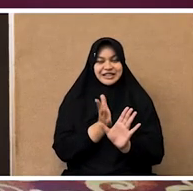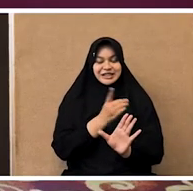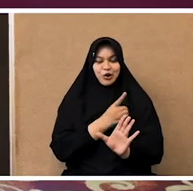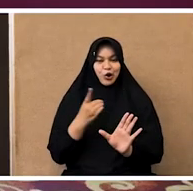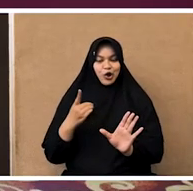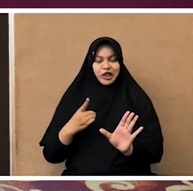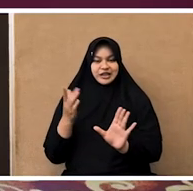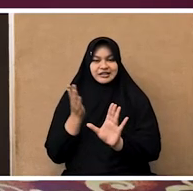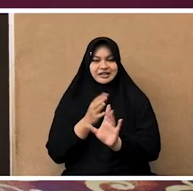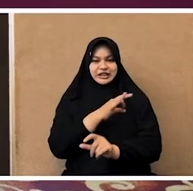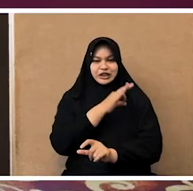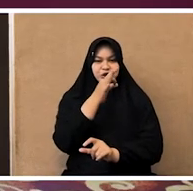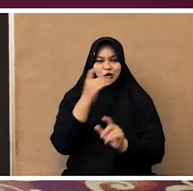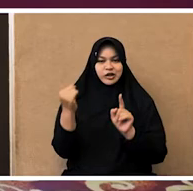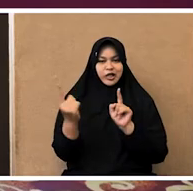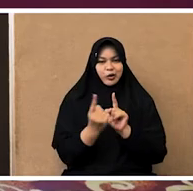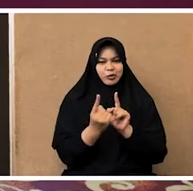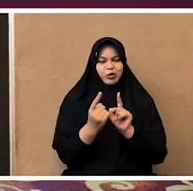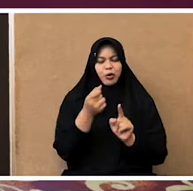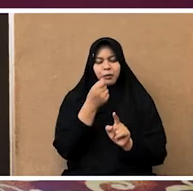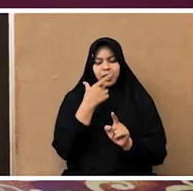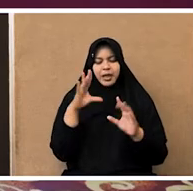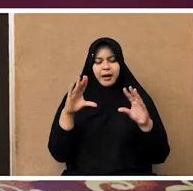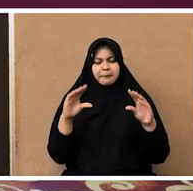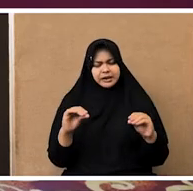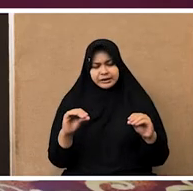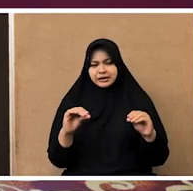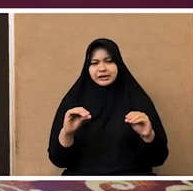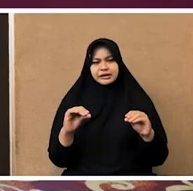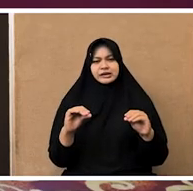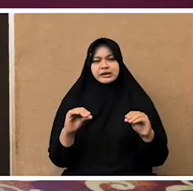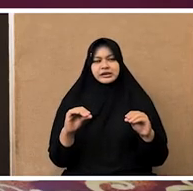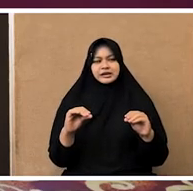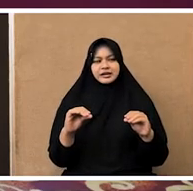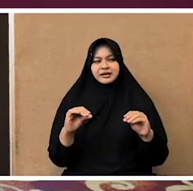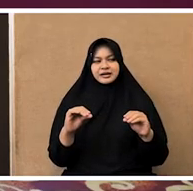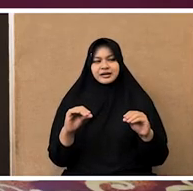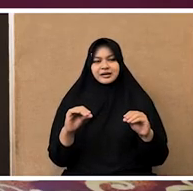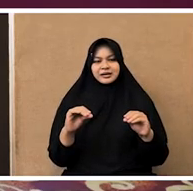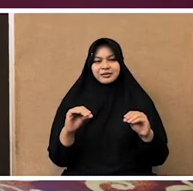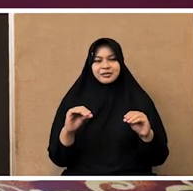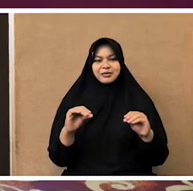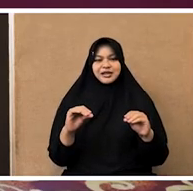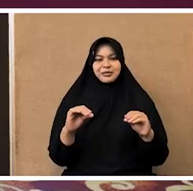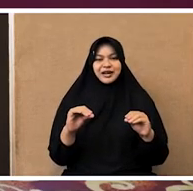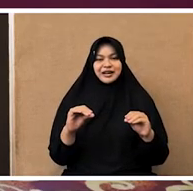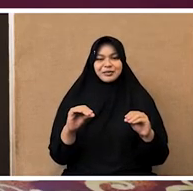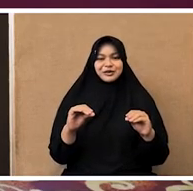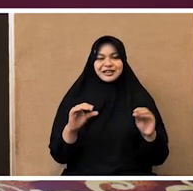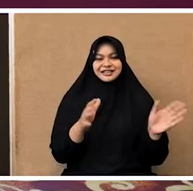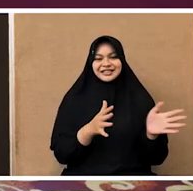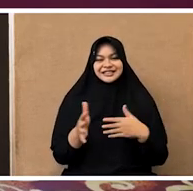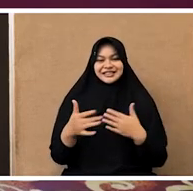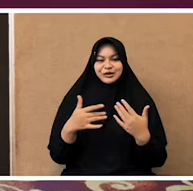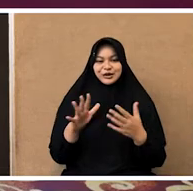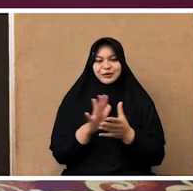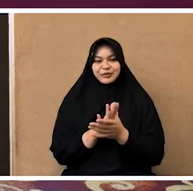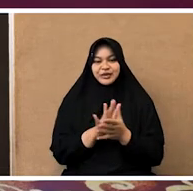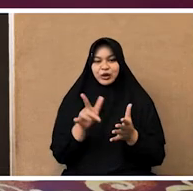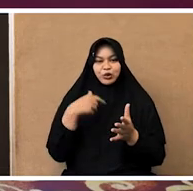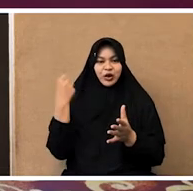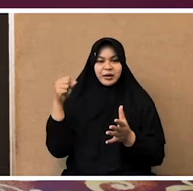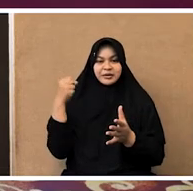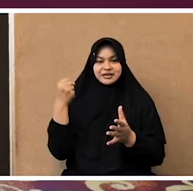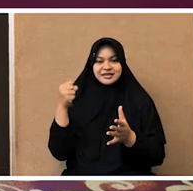obatnya Kondisinya sudah habis obatnya sudah habis sementara karena kalau obatnya habis pasti kan ada halusinasi dan sebagainya itu tidak